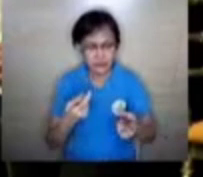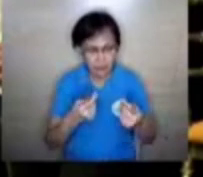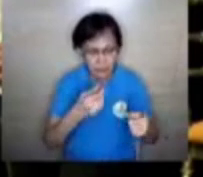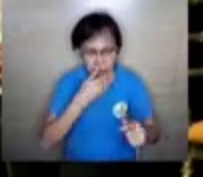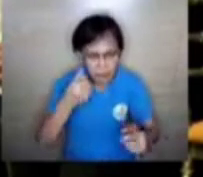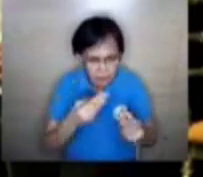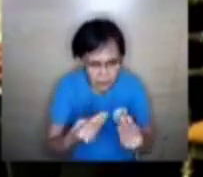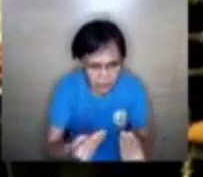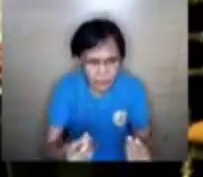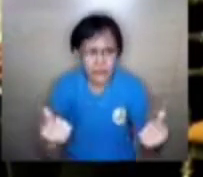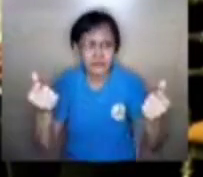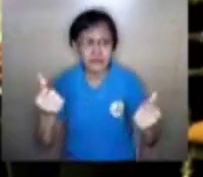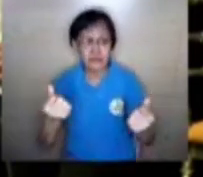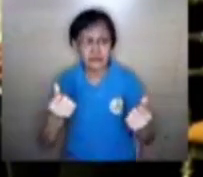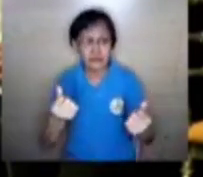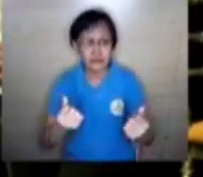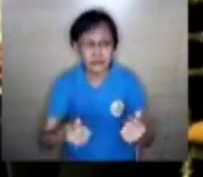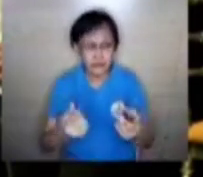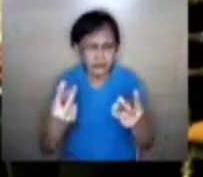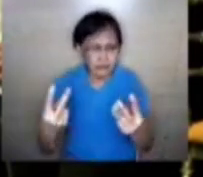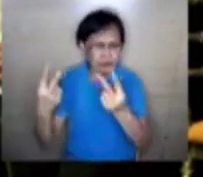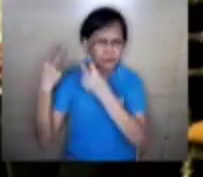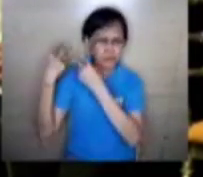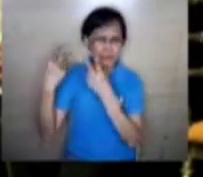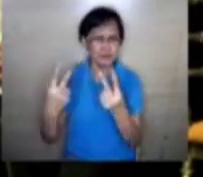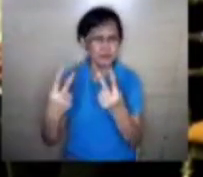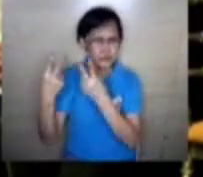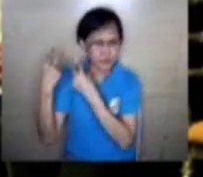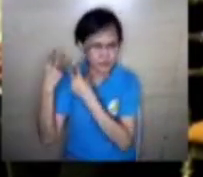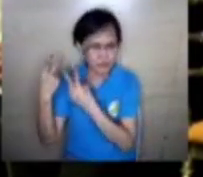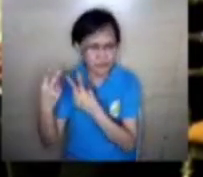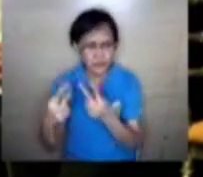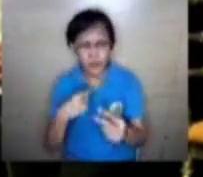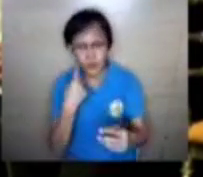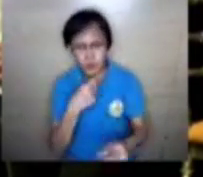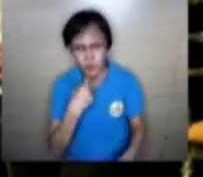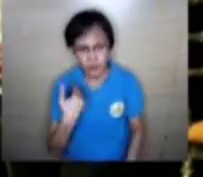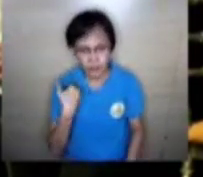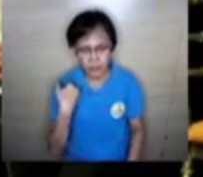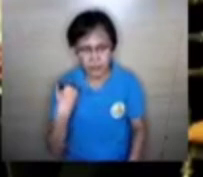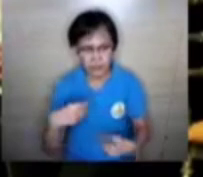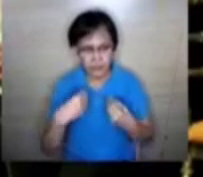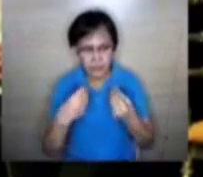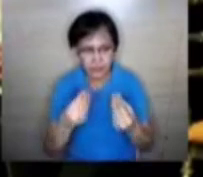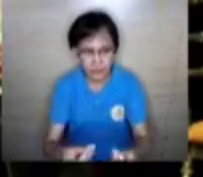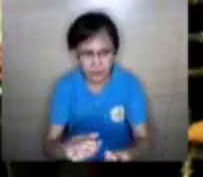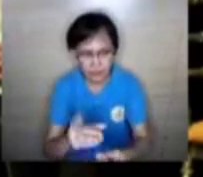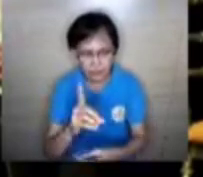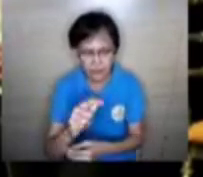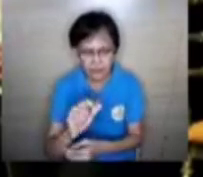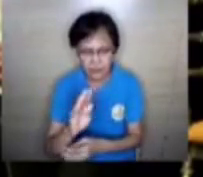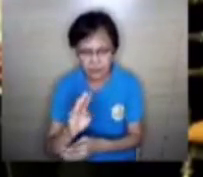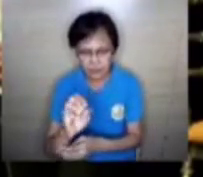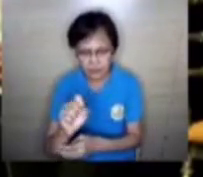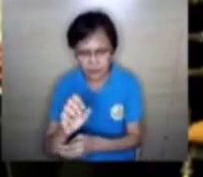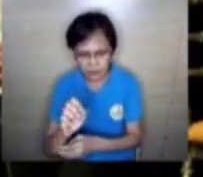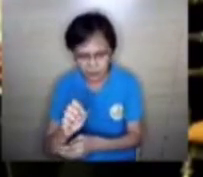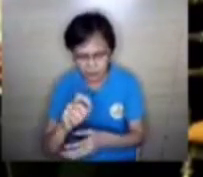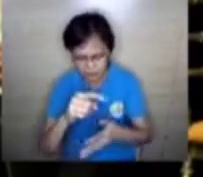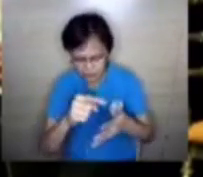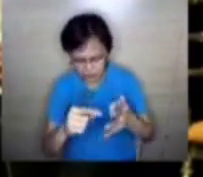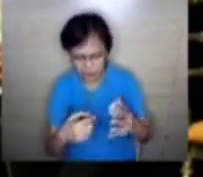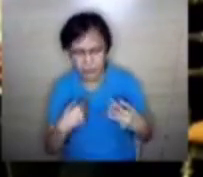Pwede pong balikan kung meron pong interesado. Nagsimula sa pag-delete ng ating database, meron pong nag-delete ng ating